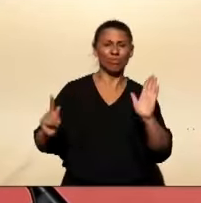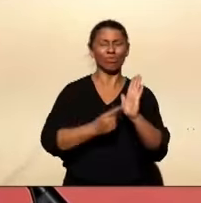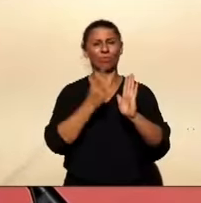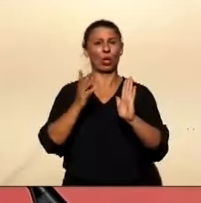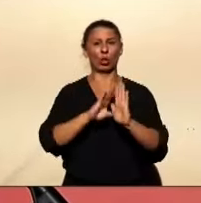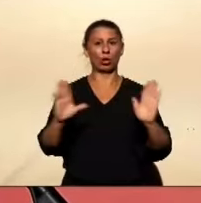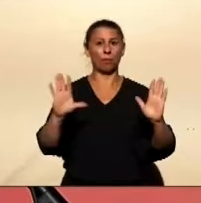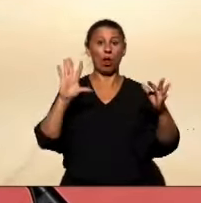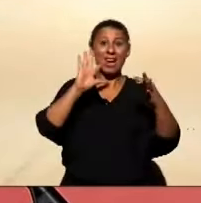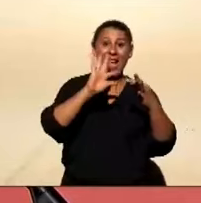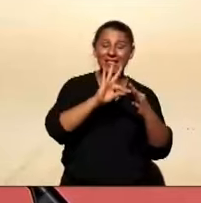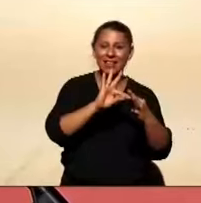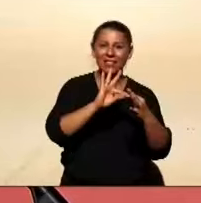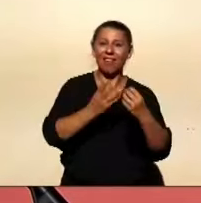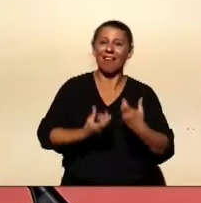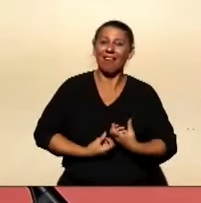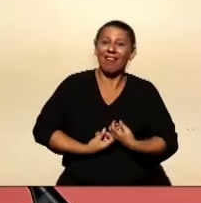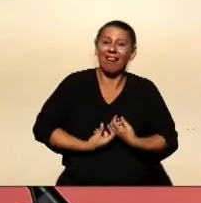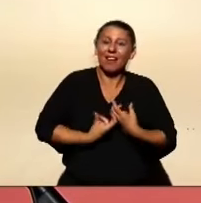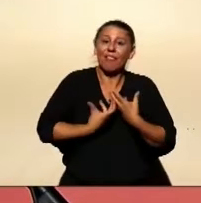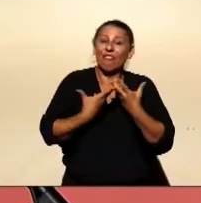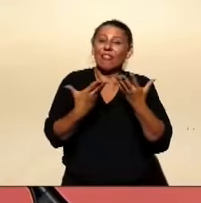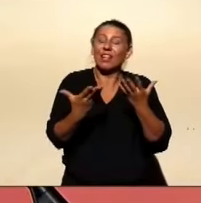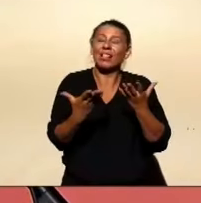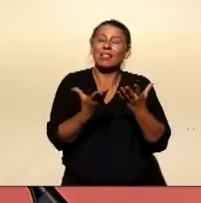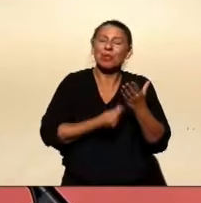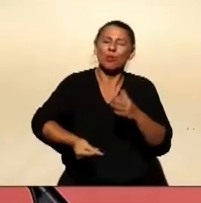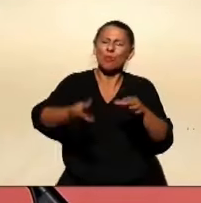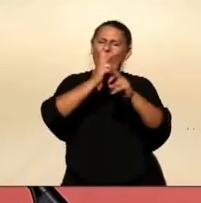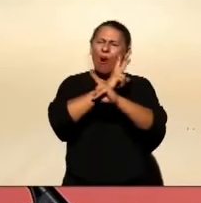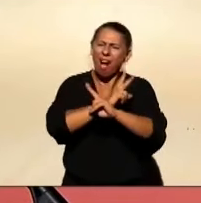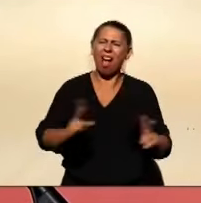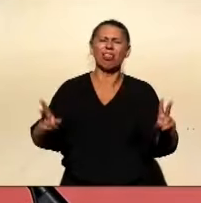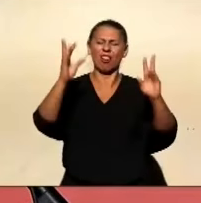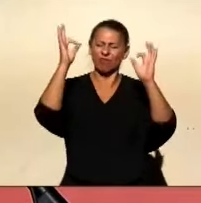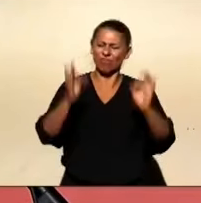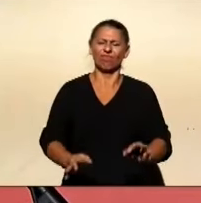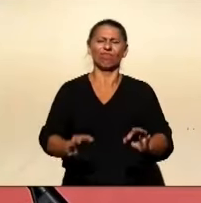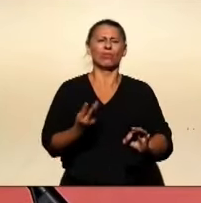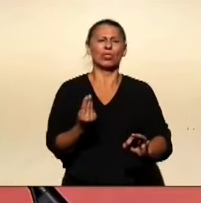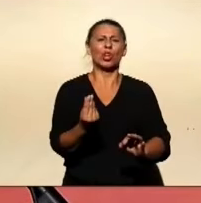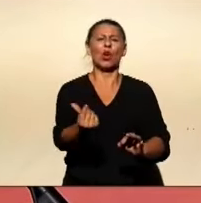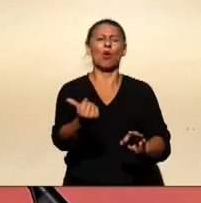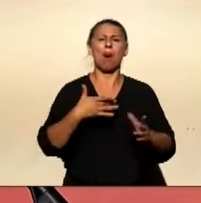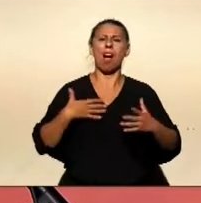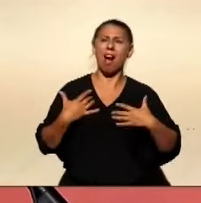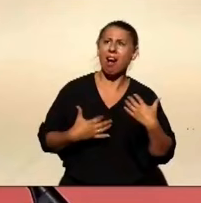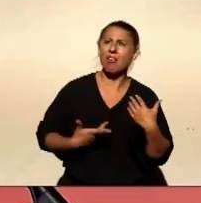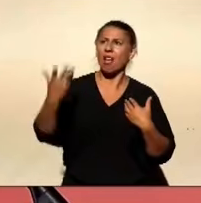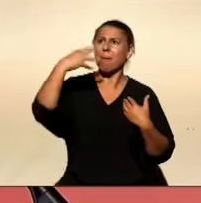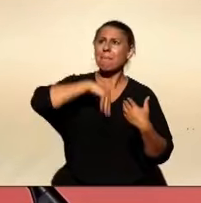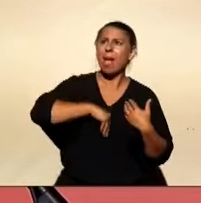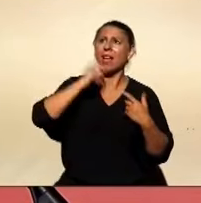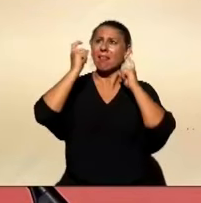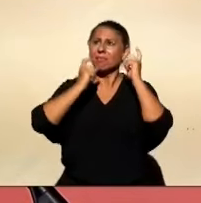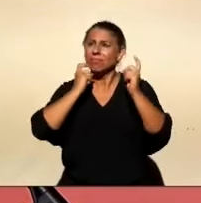συνδέεται και να εκφράζει με τον πιο ατόφιο τρόπο τις αγωνίες και τους